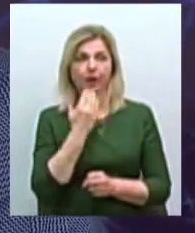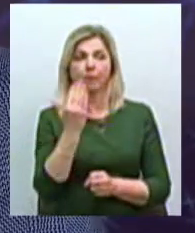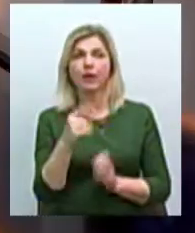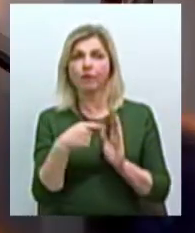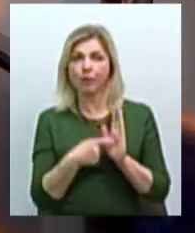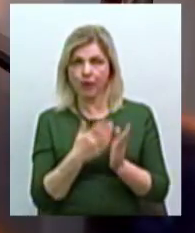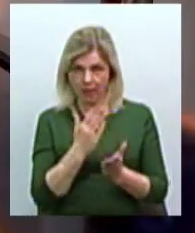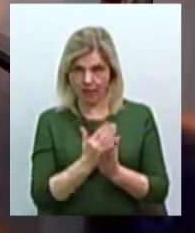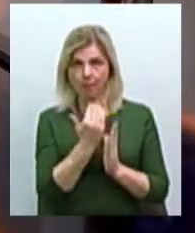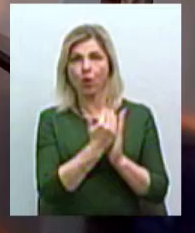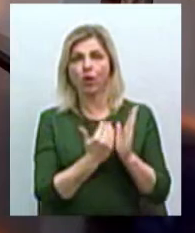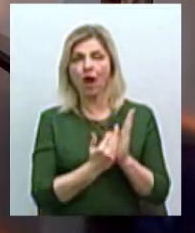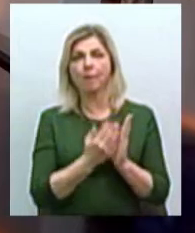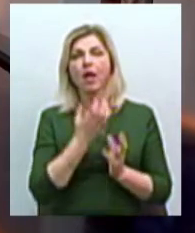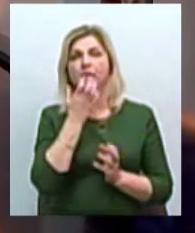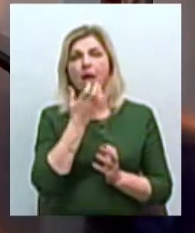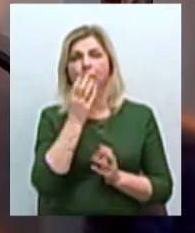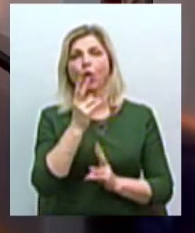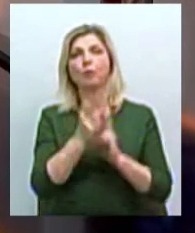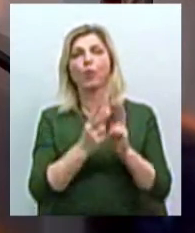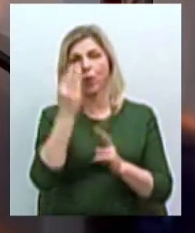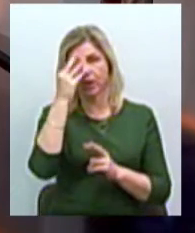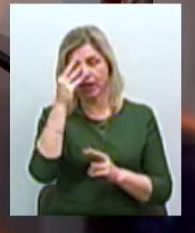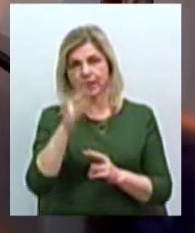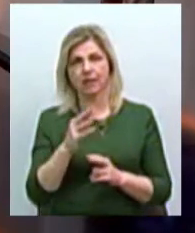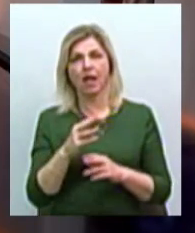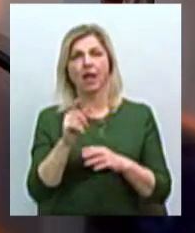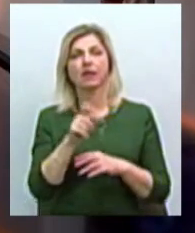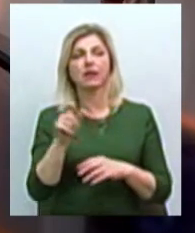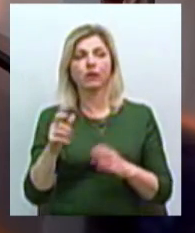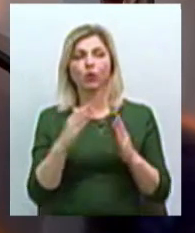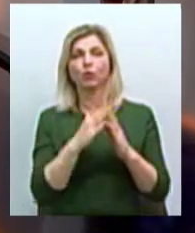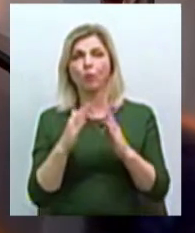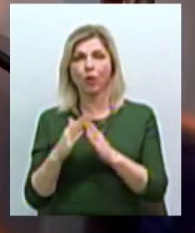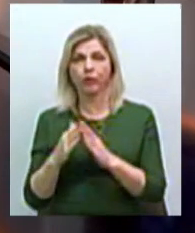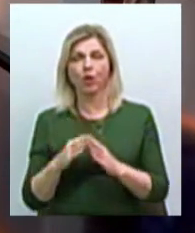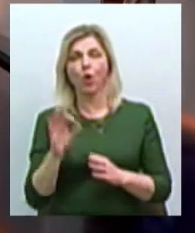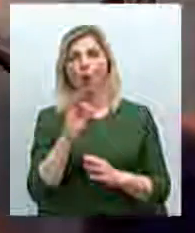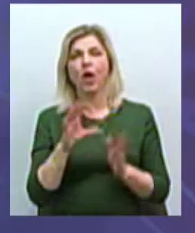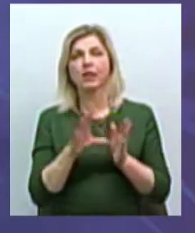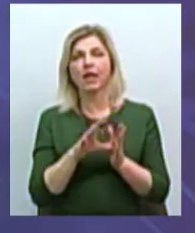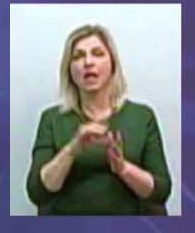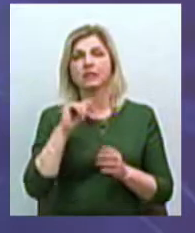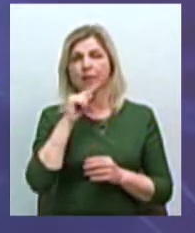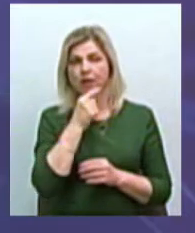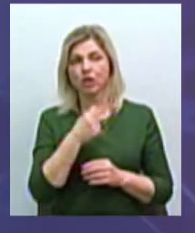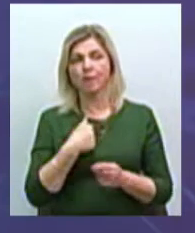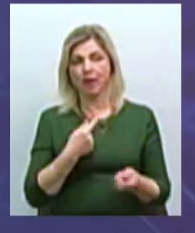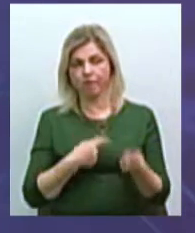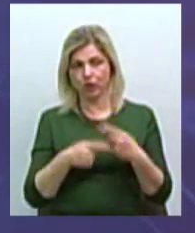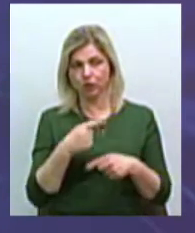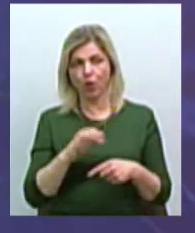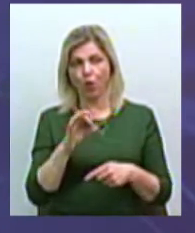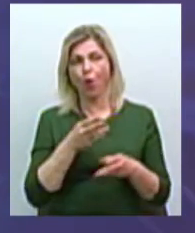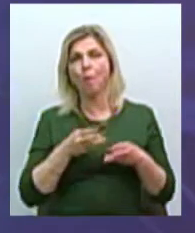коммунальных зданий для населения? Я не говорю о школах і дитячих садах. Якщо можна стисло, до енергозбереження ми ще повернемось. Зараз я прошу по опалюванню